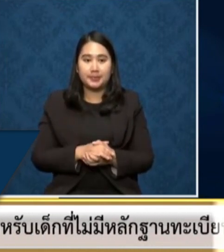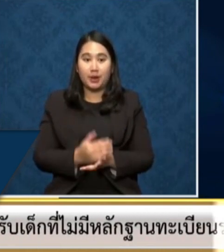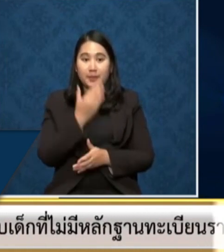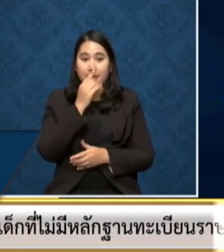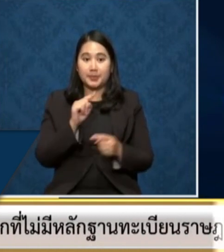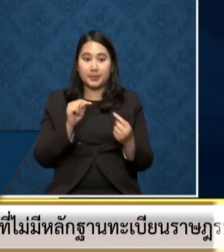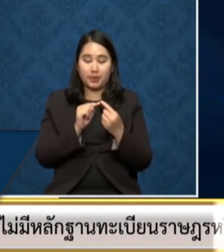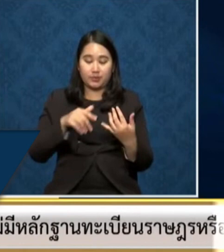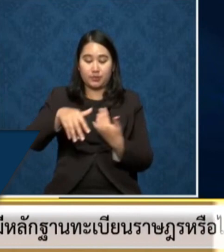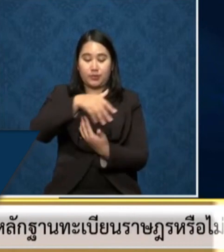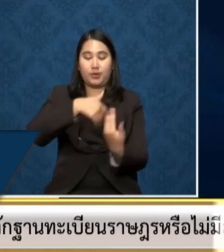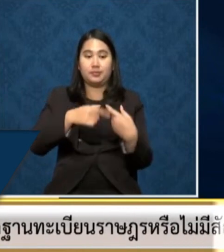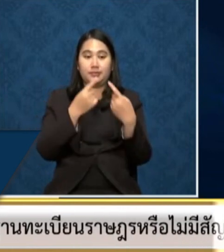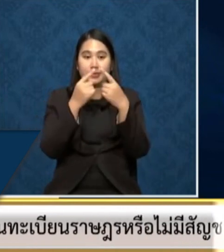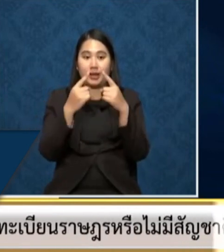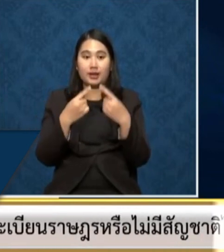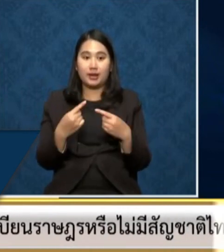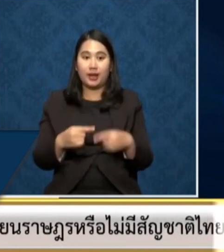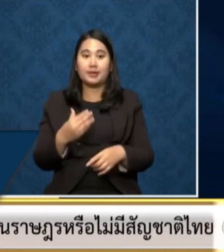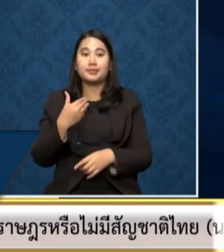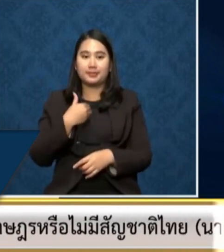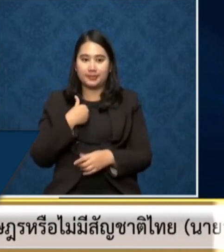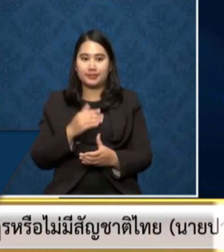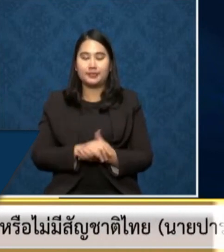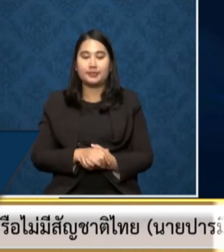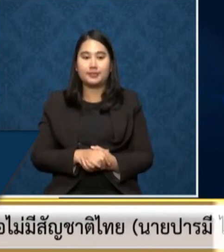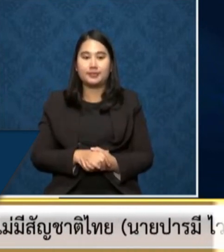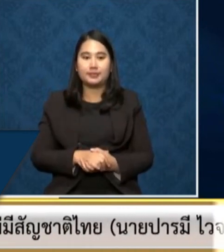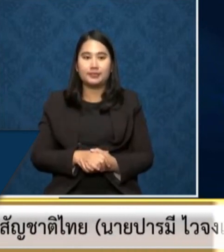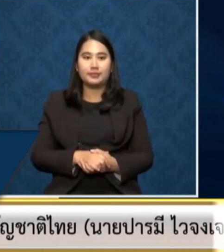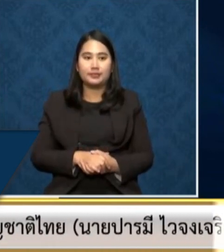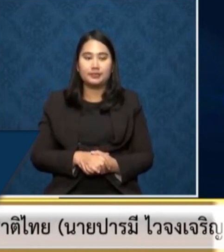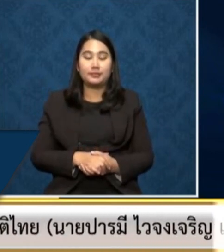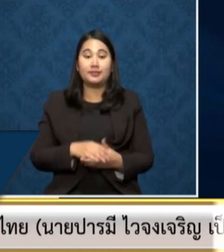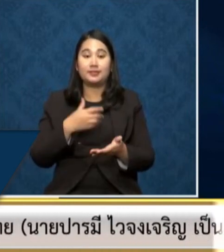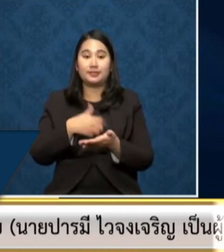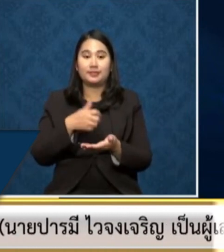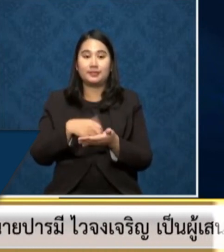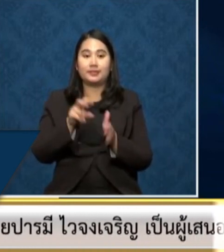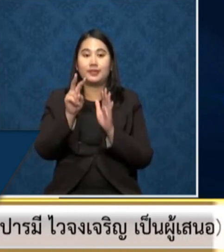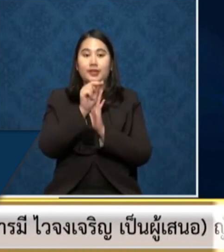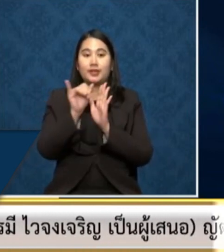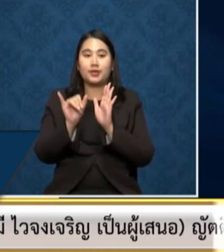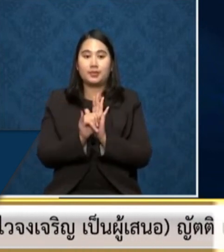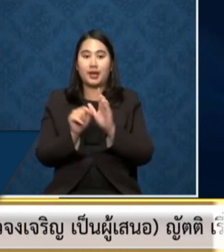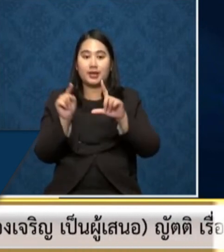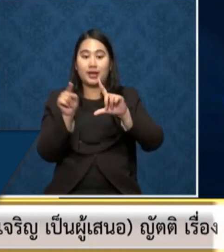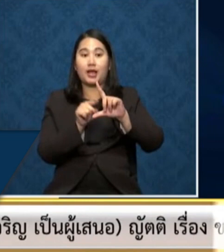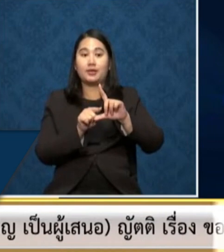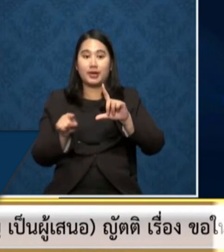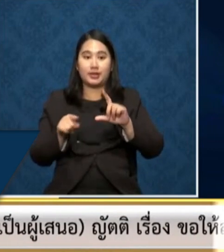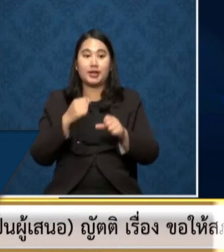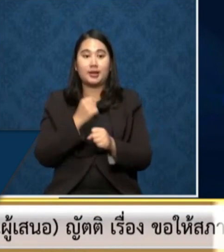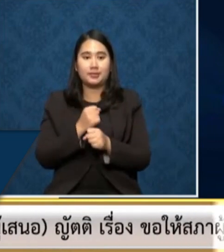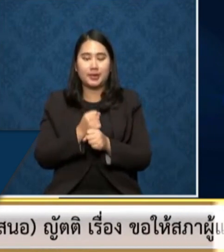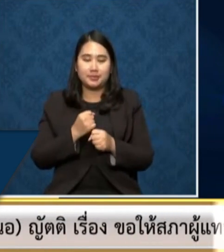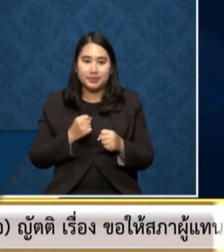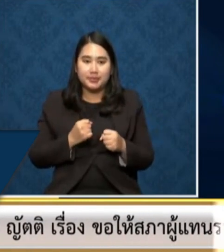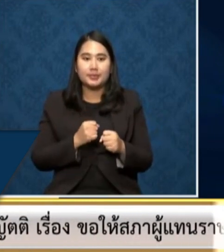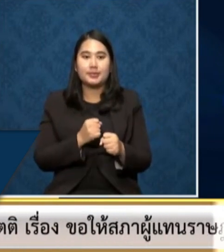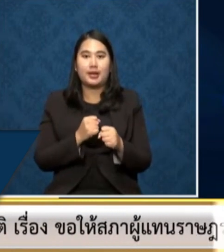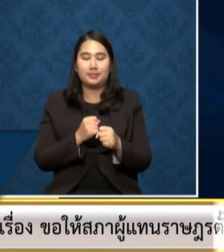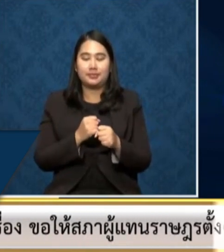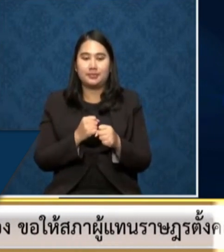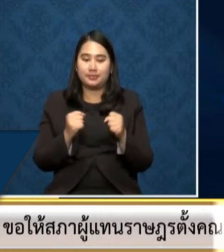บิบทแวดล้อมแตกต่างกันจากจุดยืนด้านนโยบายประมงของพรรคก้าวไกลนะคะที่เราต้องการสร้างความ